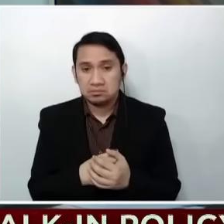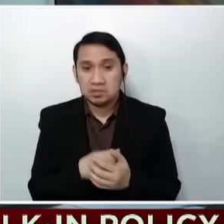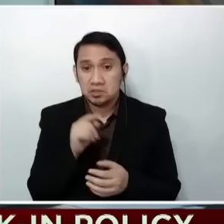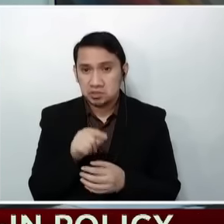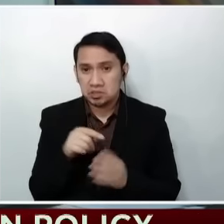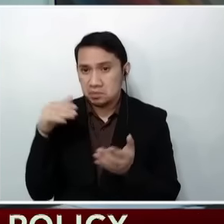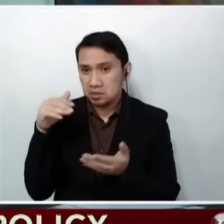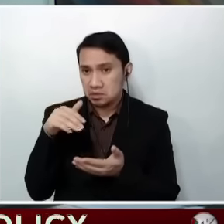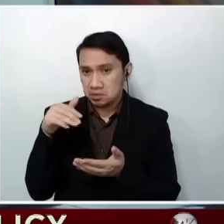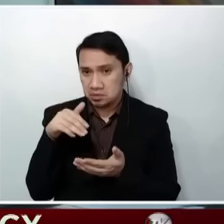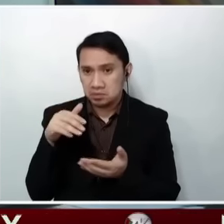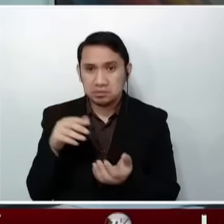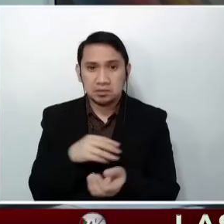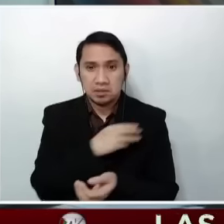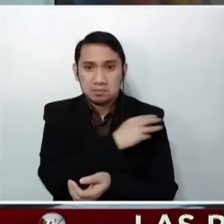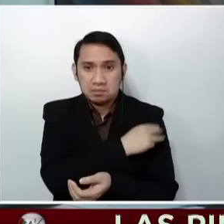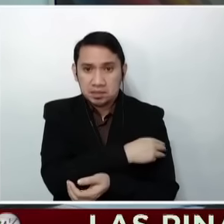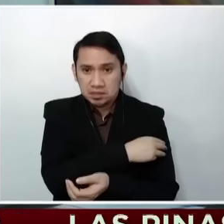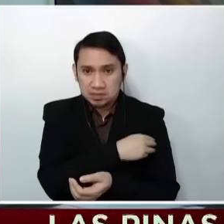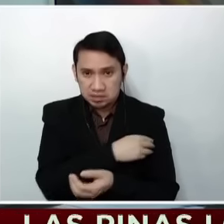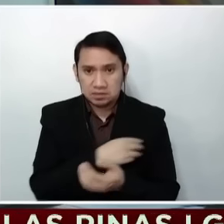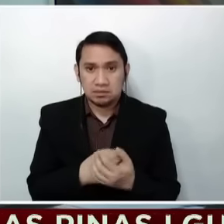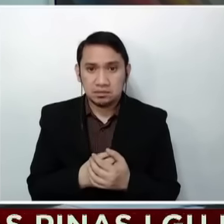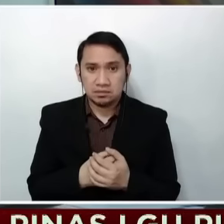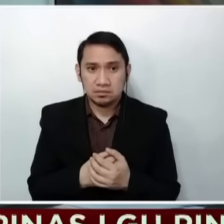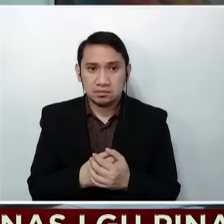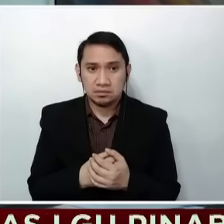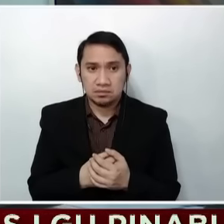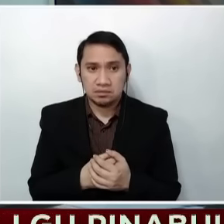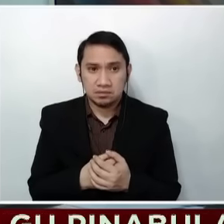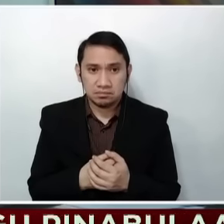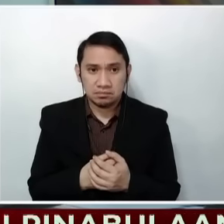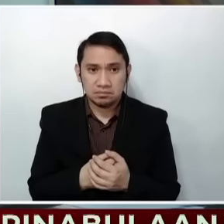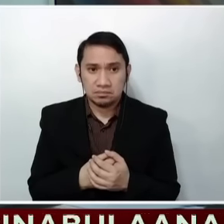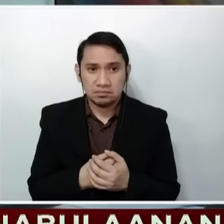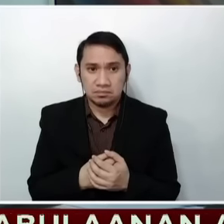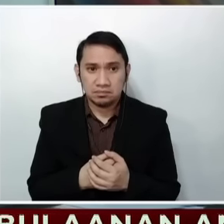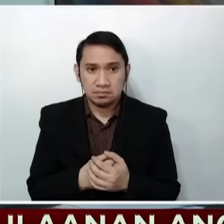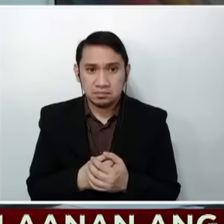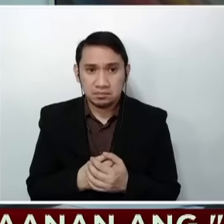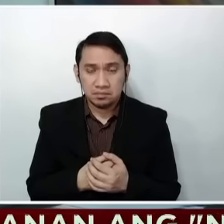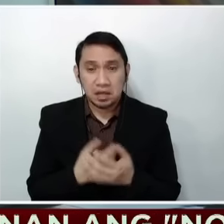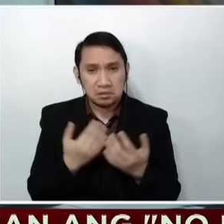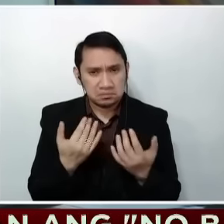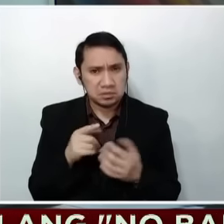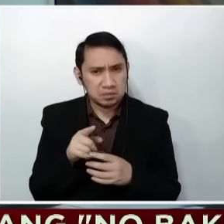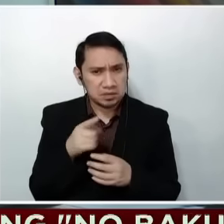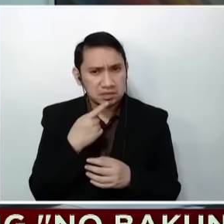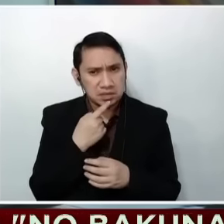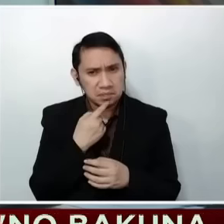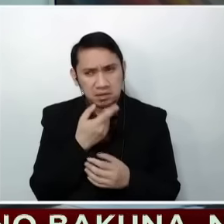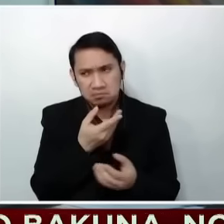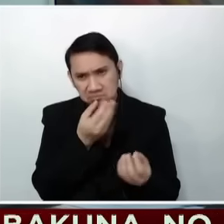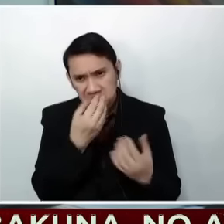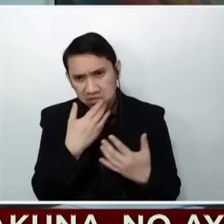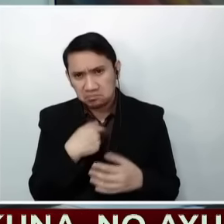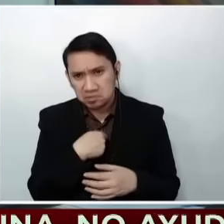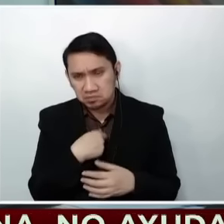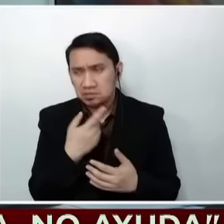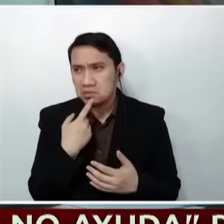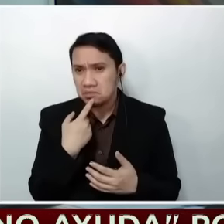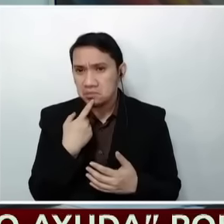mag-aaral pa lang siya ng medicine. So, ang pagkakaalala ko, sinabi pa nga niya na